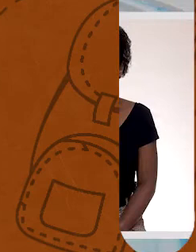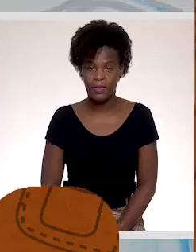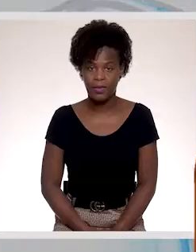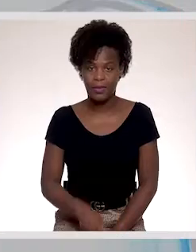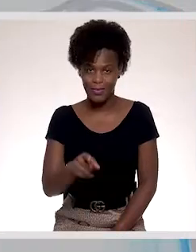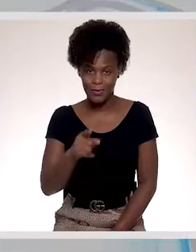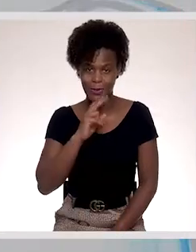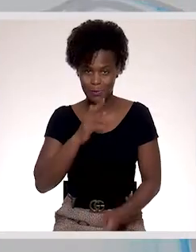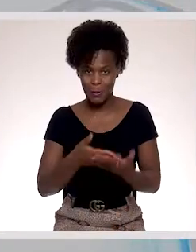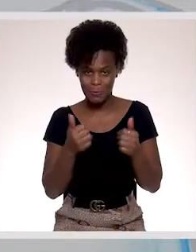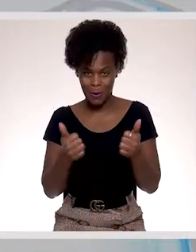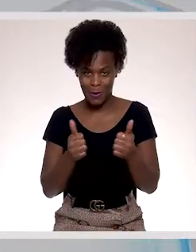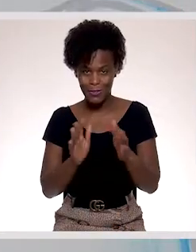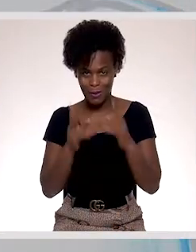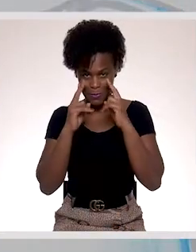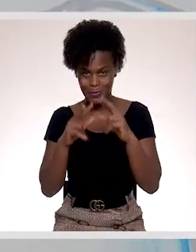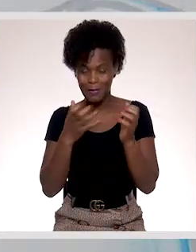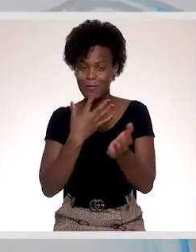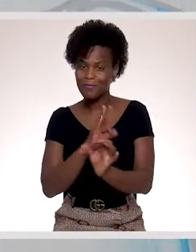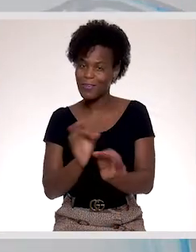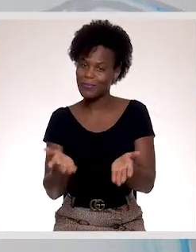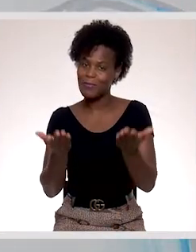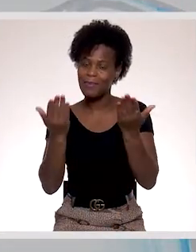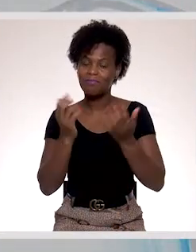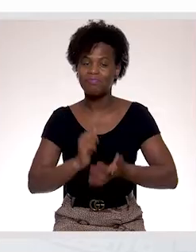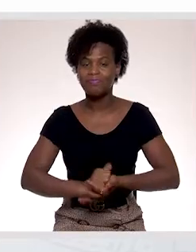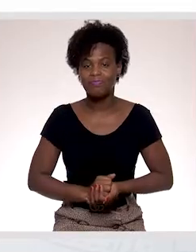Tu as trouvé les bonnes réponses? Parfait, on y va.